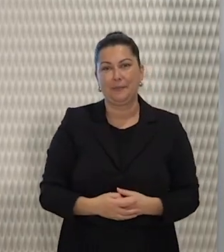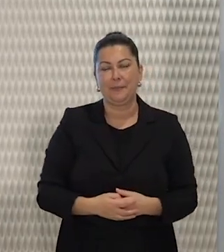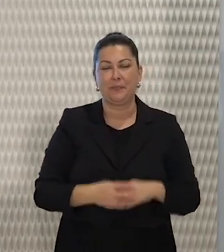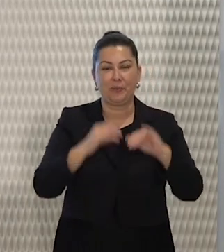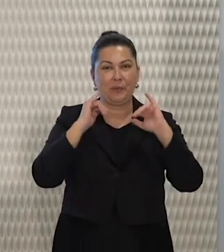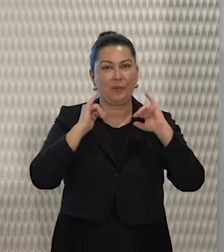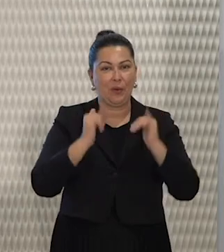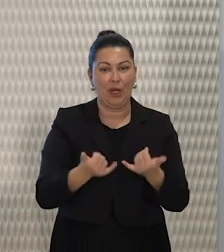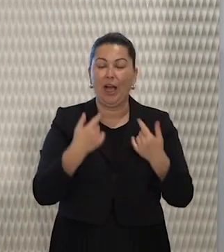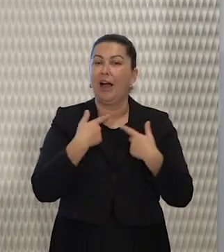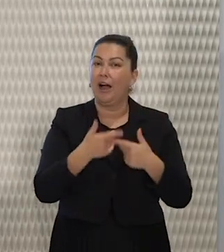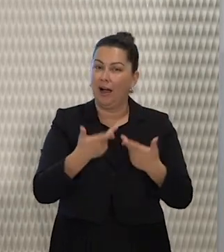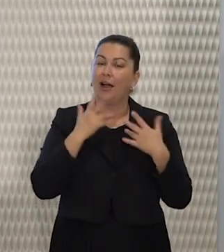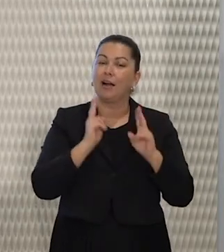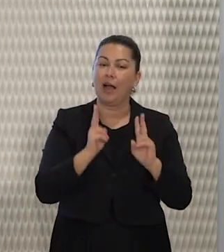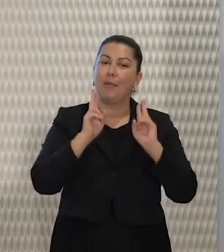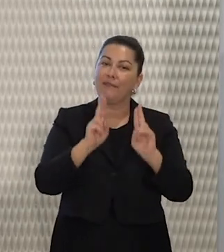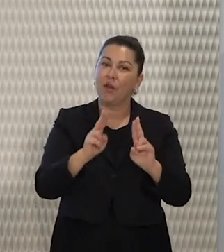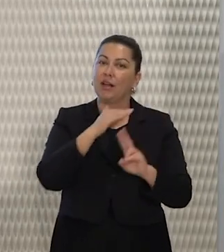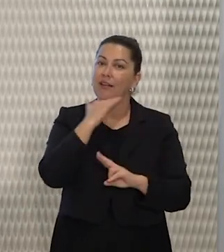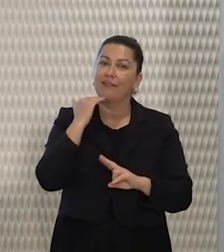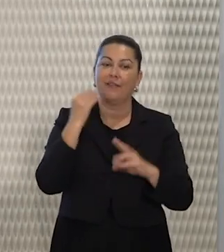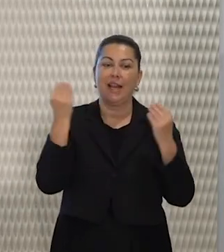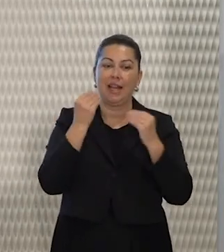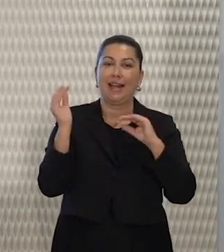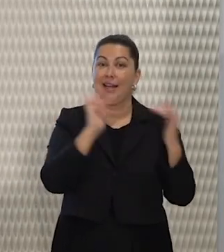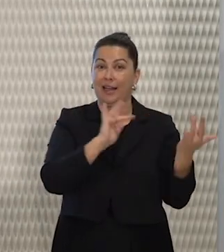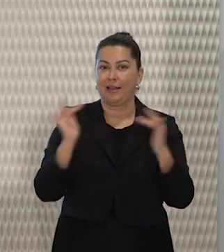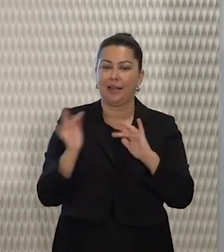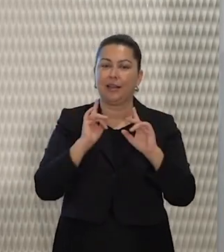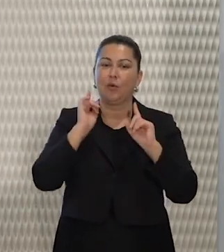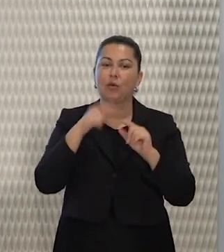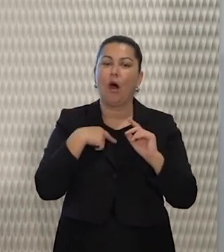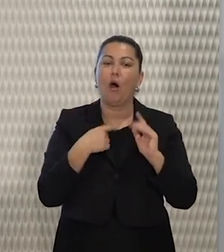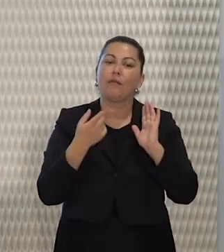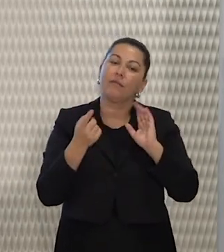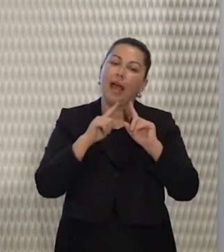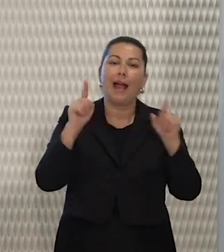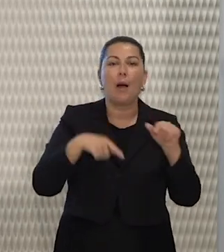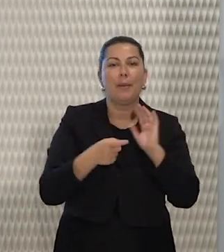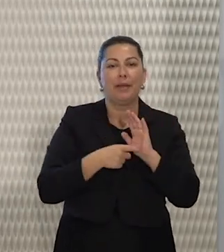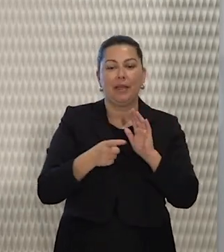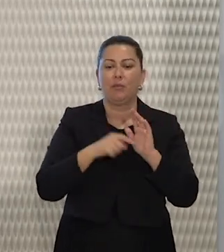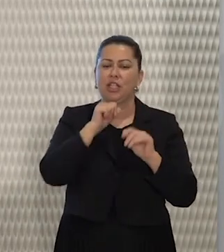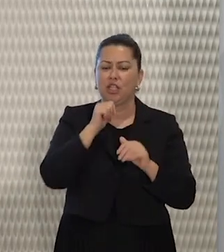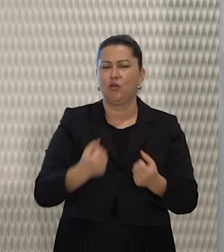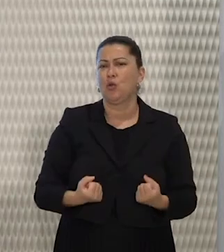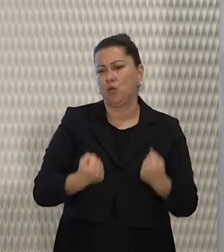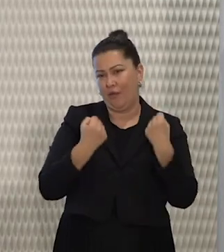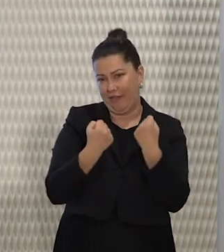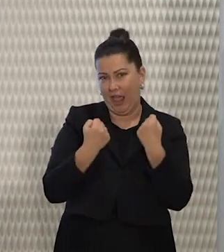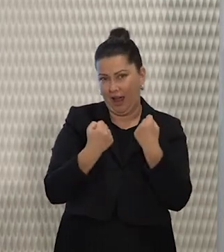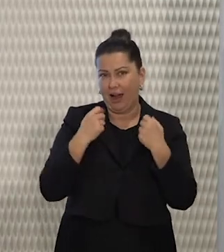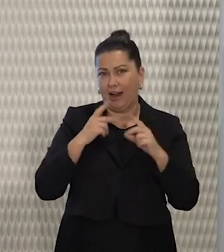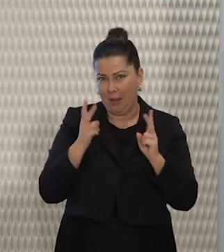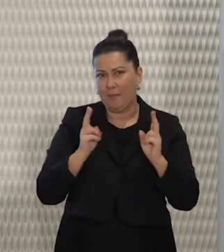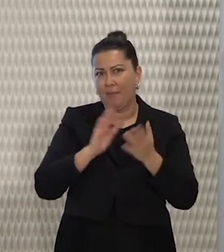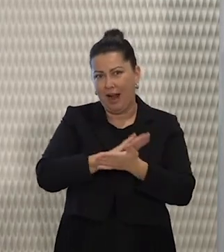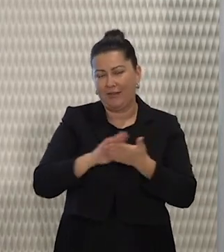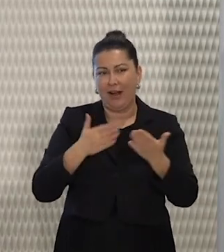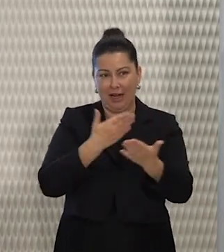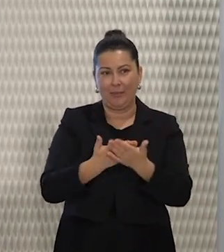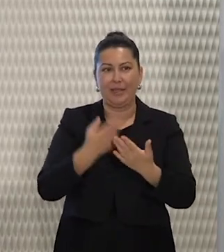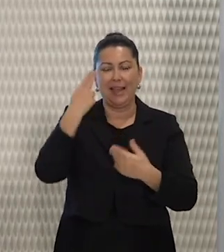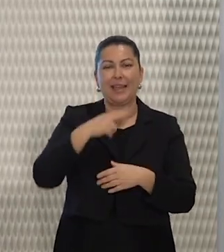wirklich voneinander viel lernen und dass die Rahmenbedingungen gar nicht so schwer sind eigentlich, um sie herzustellen. Herr